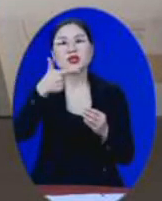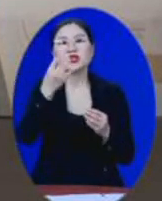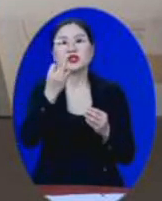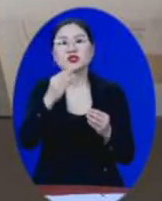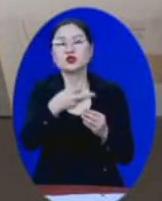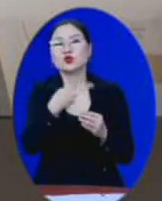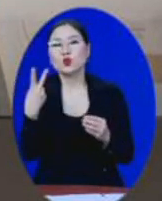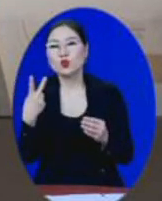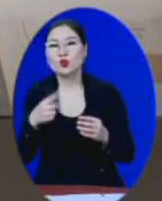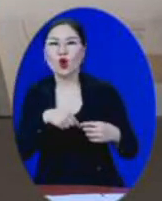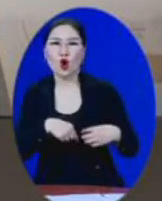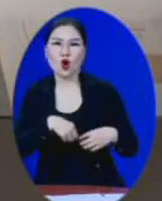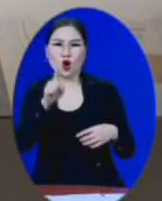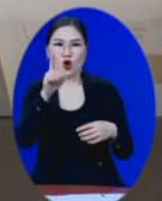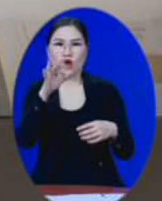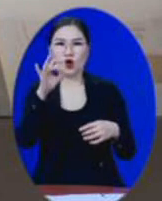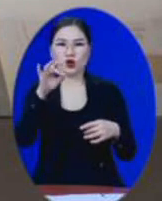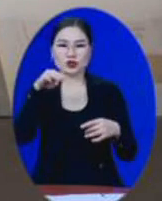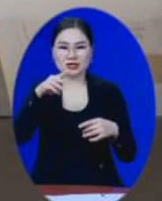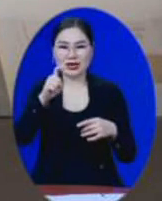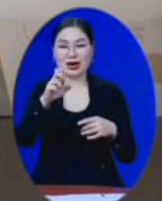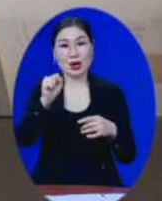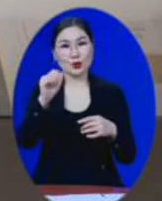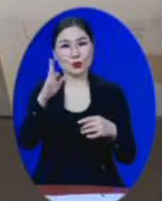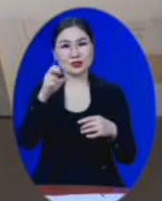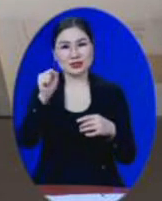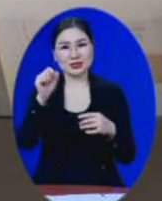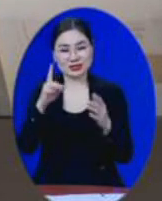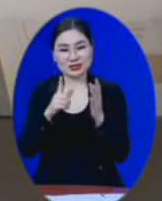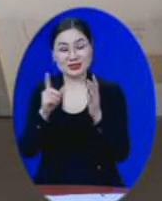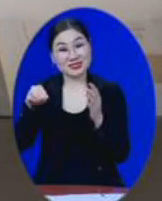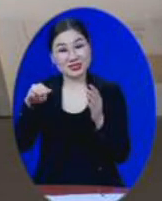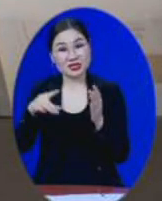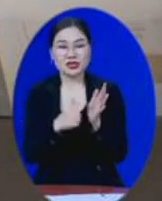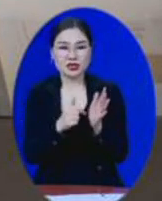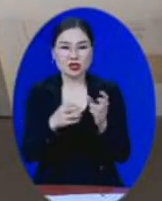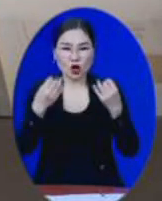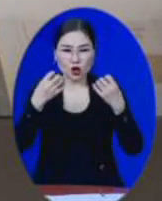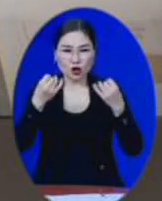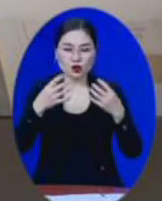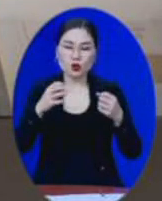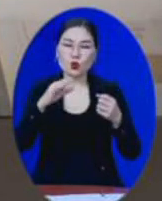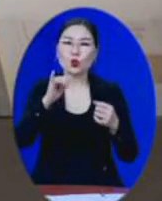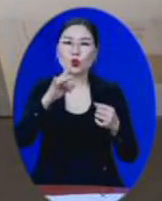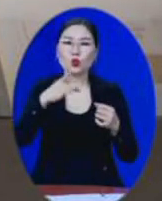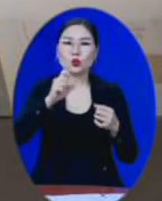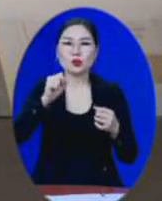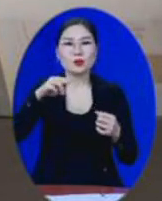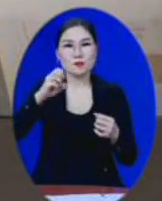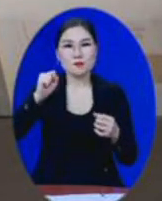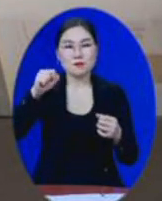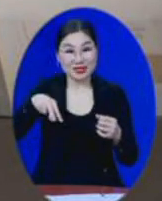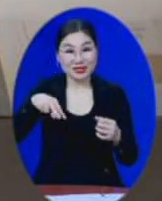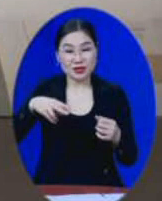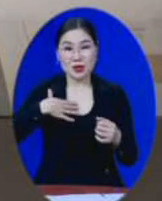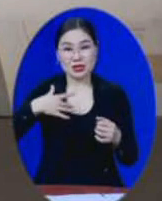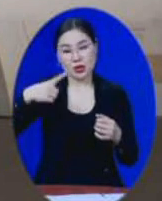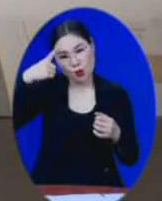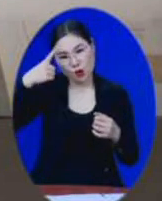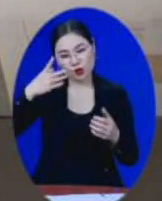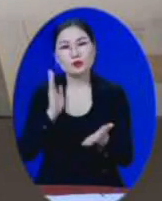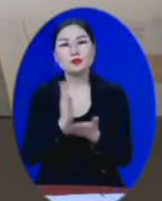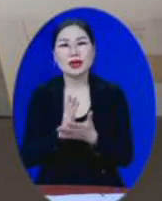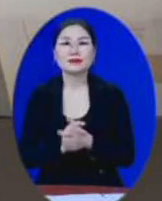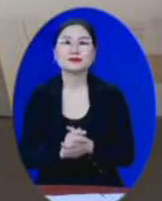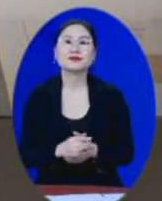хавдрын эсрэг үйлчлэгтэйгээд дэлхийд ховорхон байдаг ургамлууд манай улс оронд арван байдаг. Эрүүл мэндэ хамгаалж болох энэ бүх ургамлыг